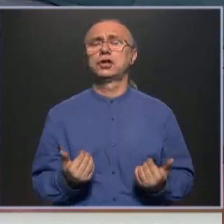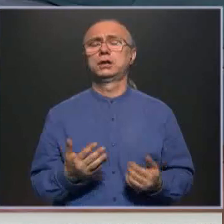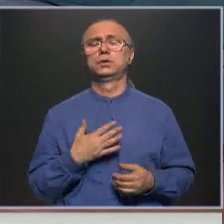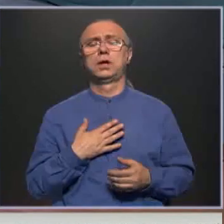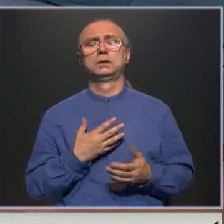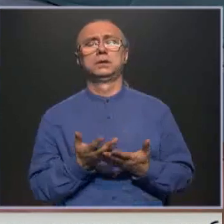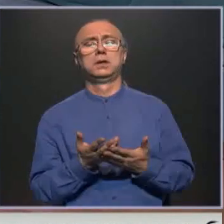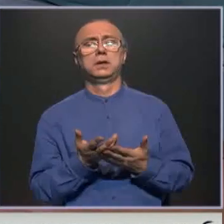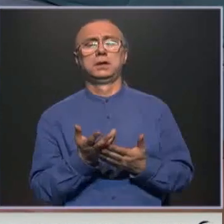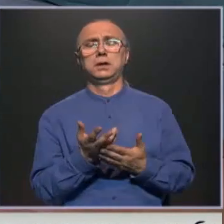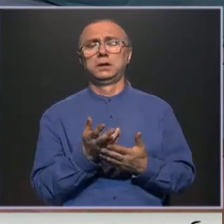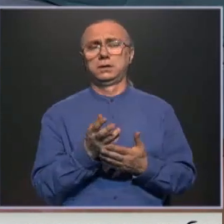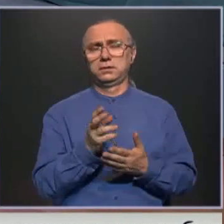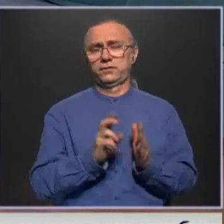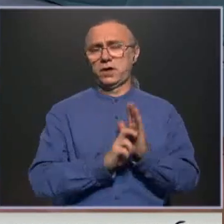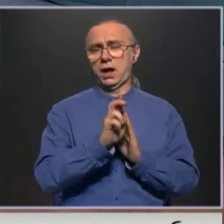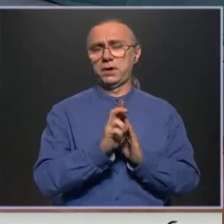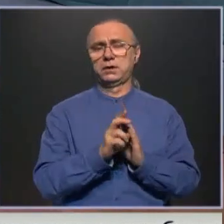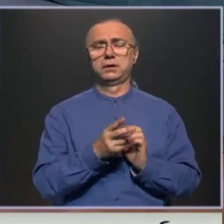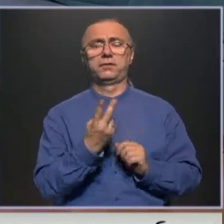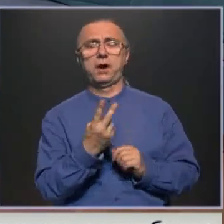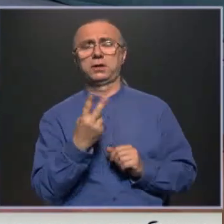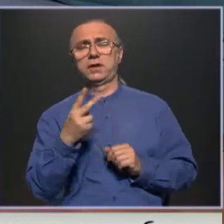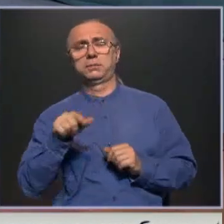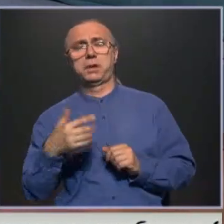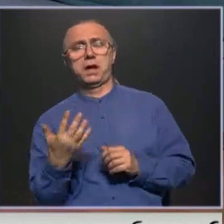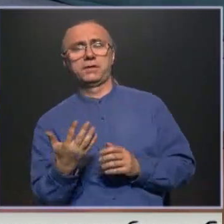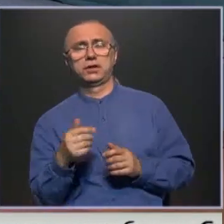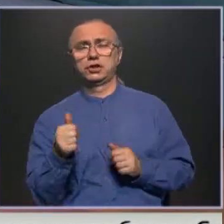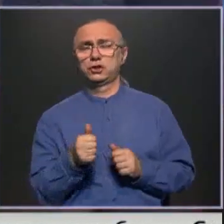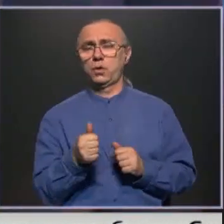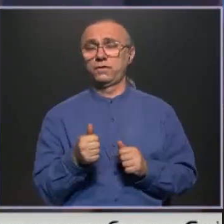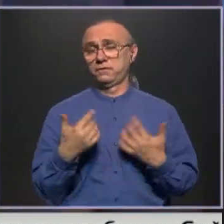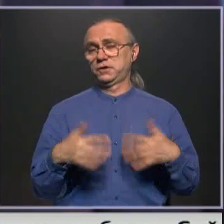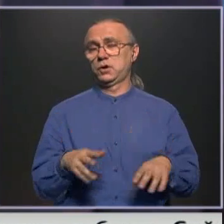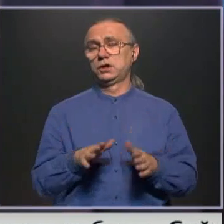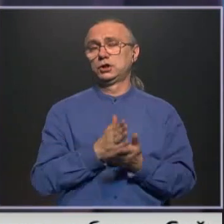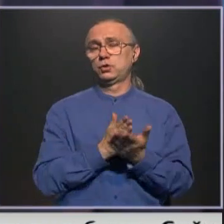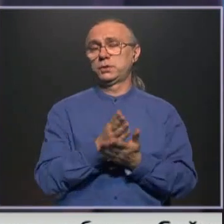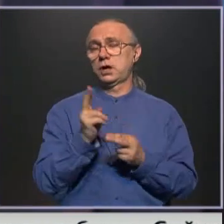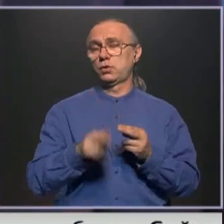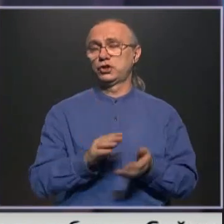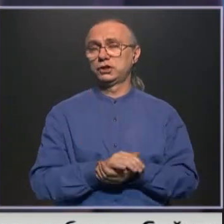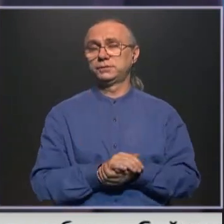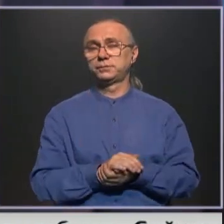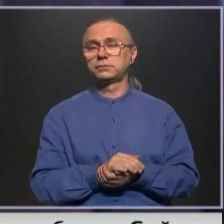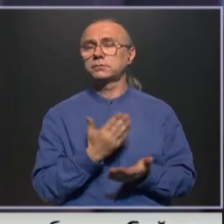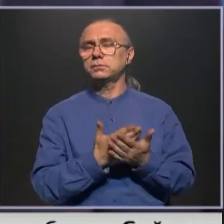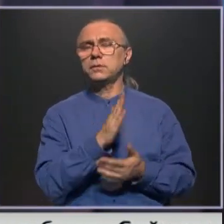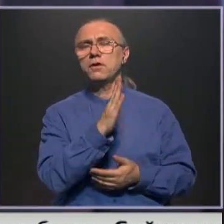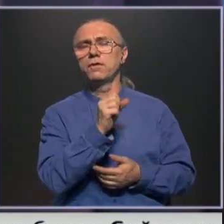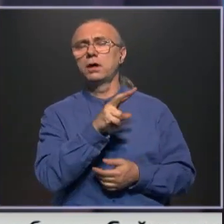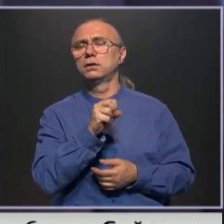и там через 2,5-3 часа освободился, а как вот, ну, хотя бы на Вламе, 5,5-6 часов. Вот ты пришел в 7 вечера и где-то там за час ночи